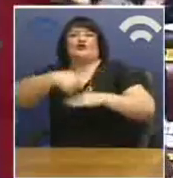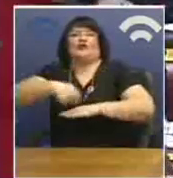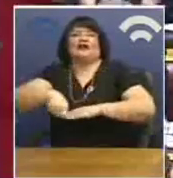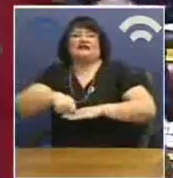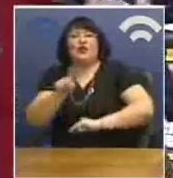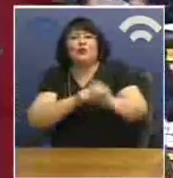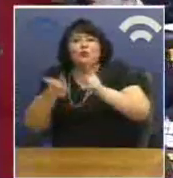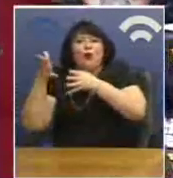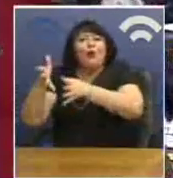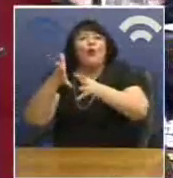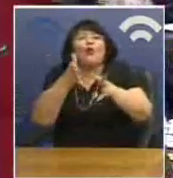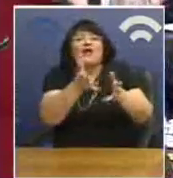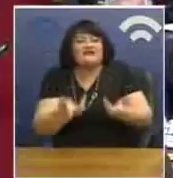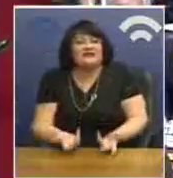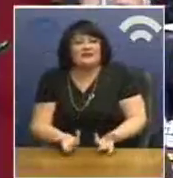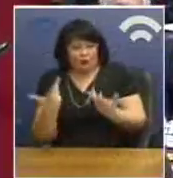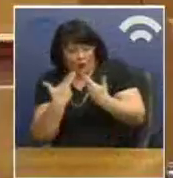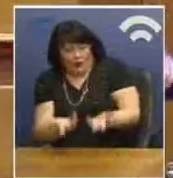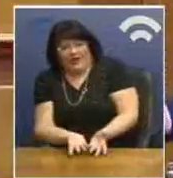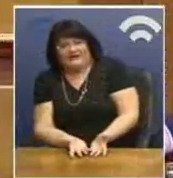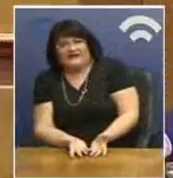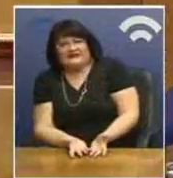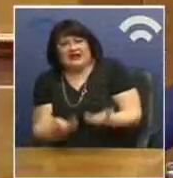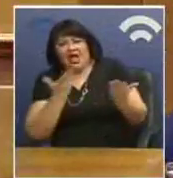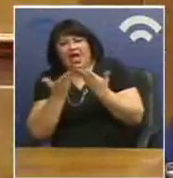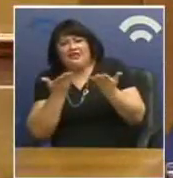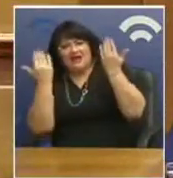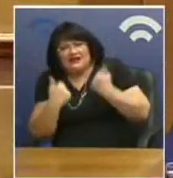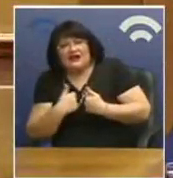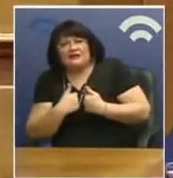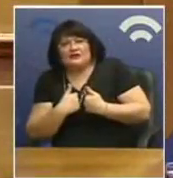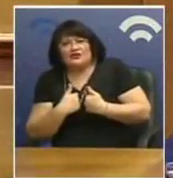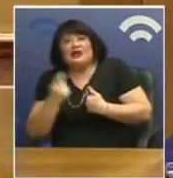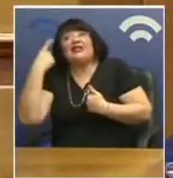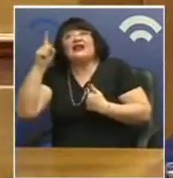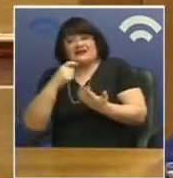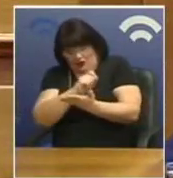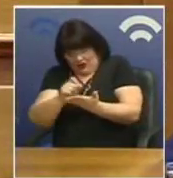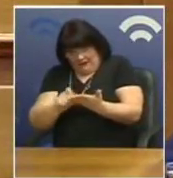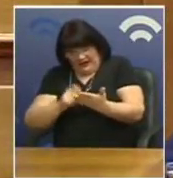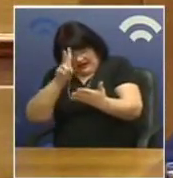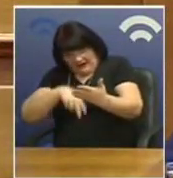κοροϊδεύεται? Εντάξει, μας λέτε αδιάβαστος, μου λέτε δεν ξέρουμε και γράμματα να διαβάζουμε τώρα.